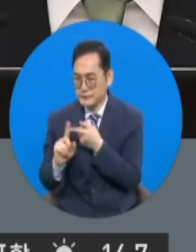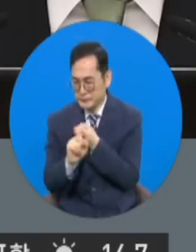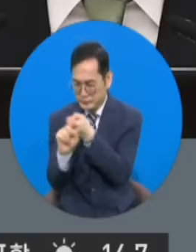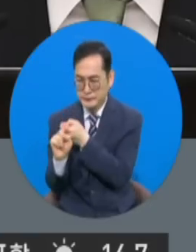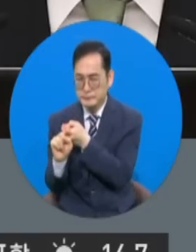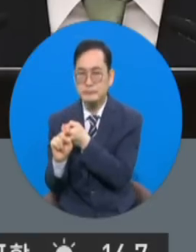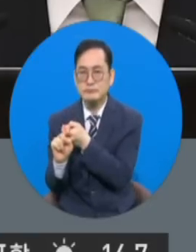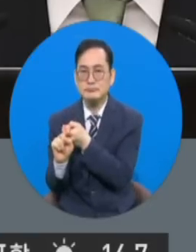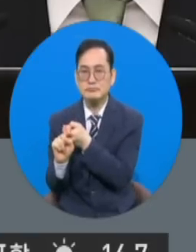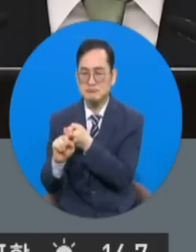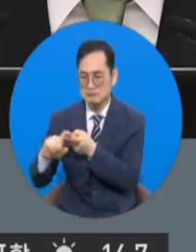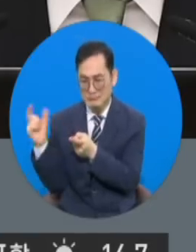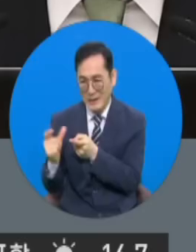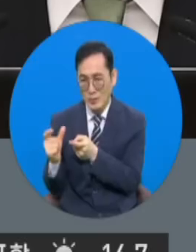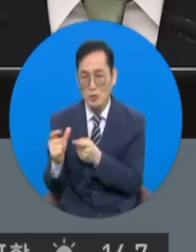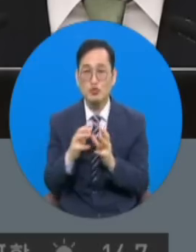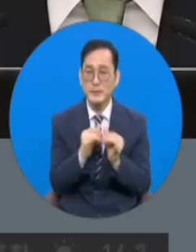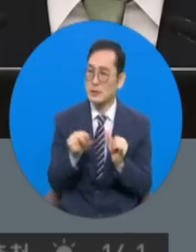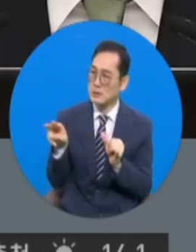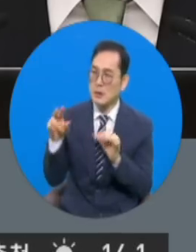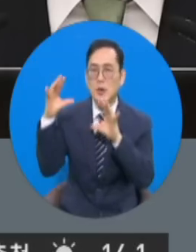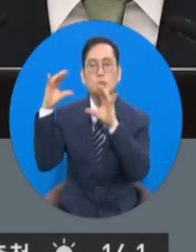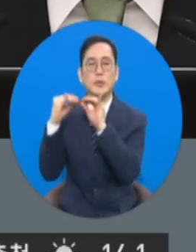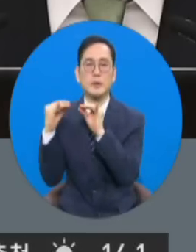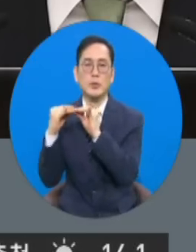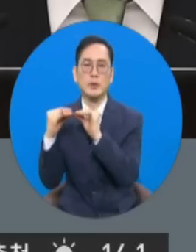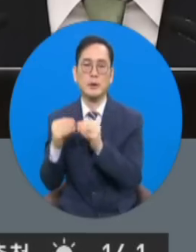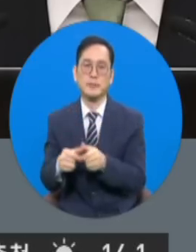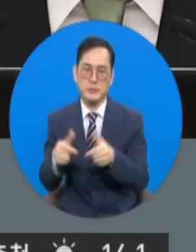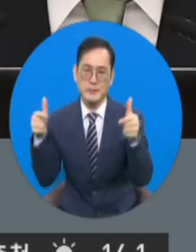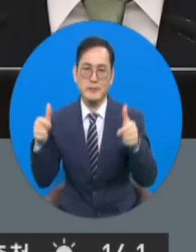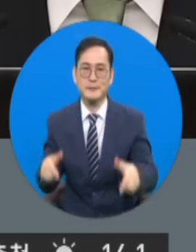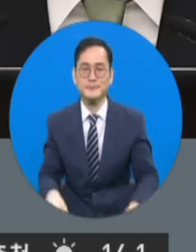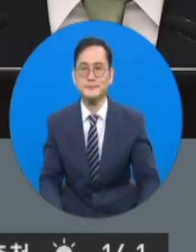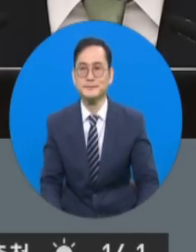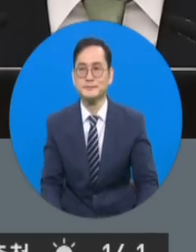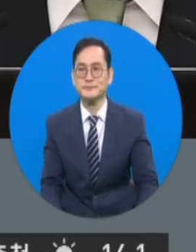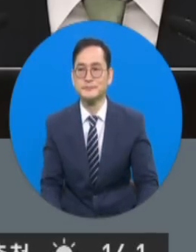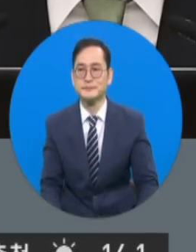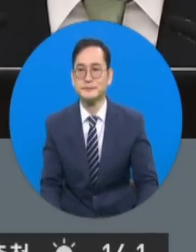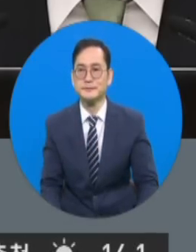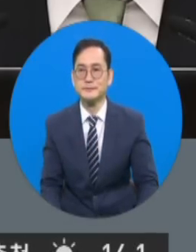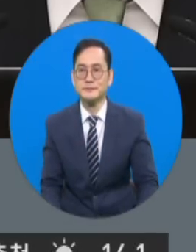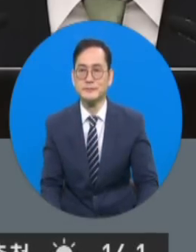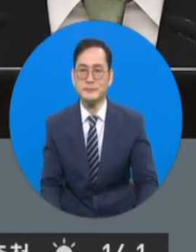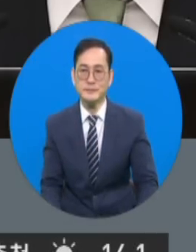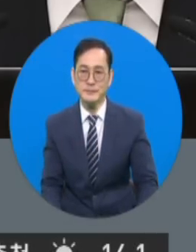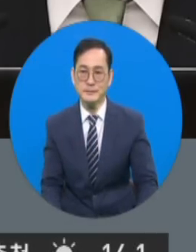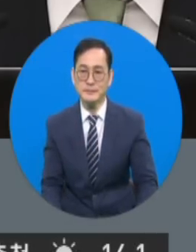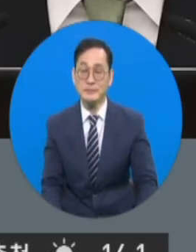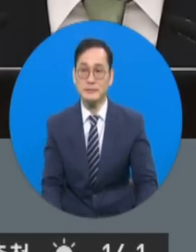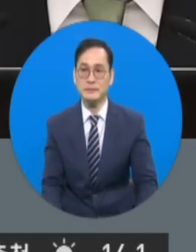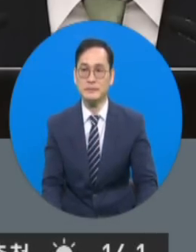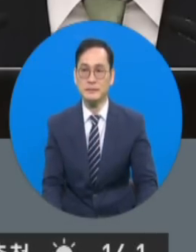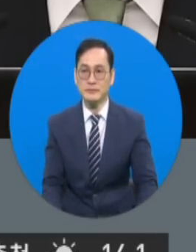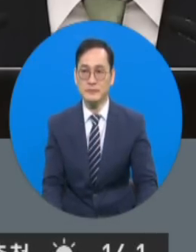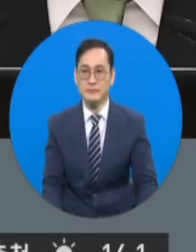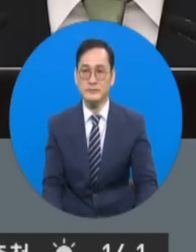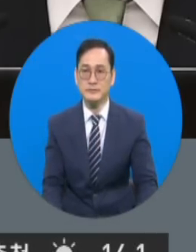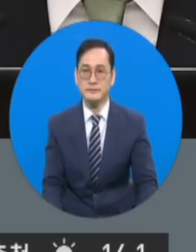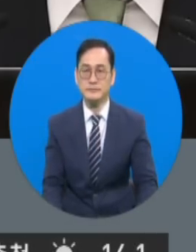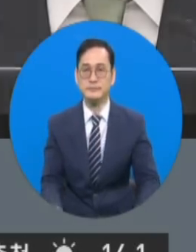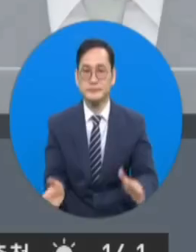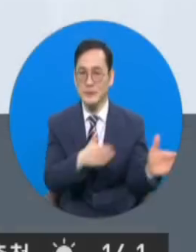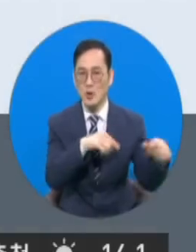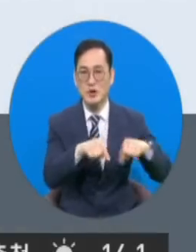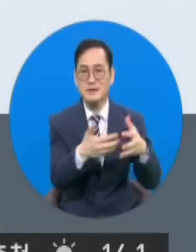동맹 강조했던 것이 국민들 사이에서 높은 평가를 받은 것 아니냐라는 분석이 나오고 있고요 양 정당은